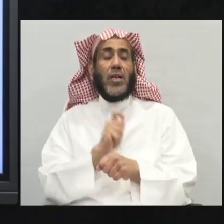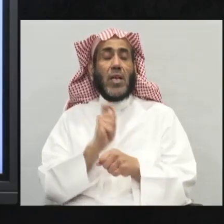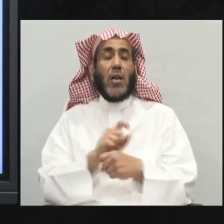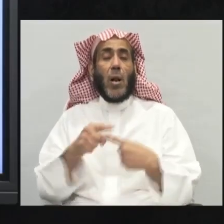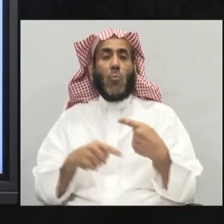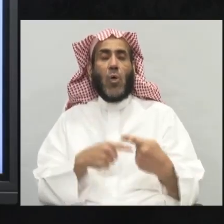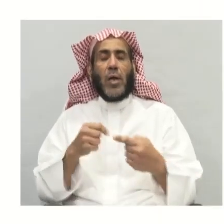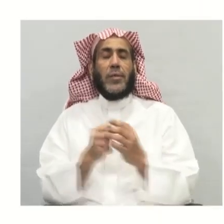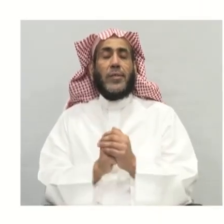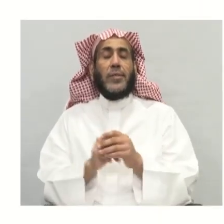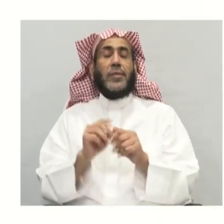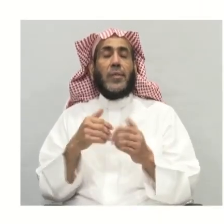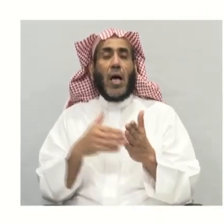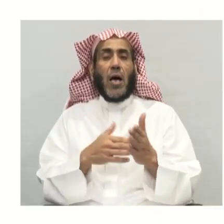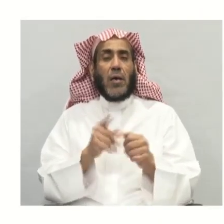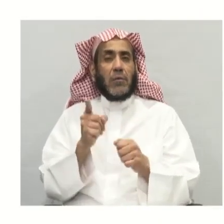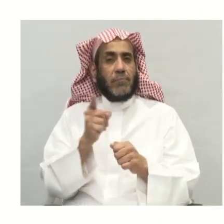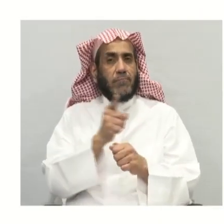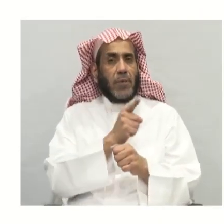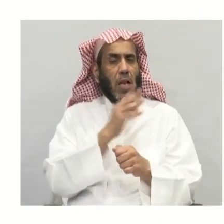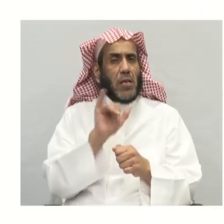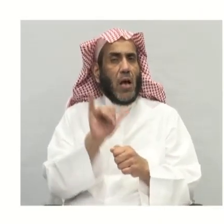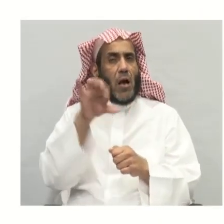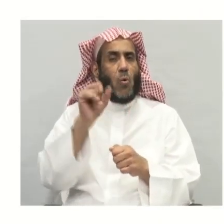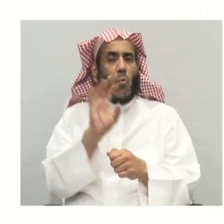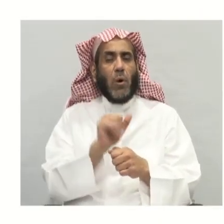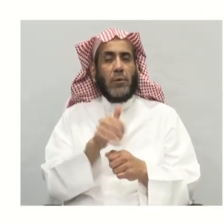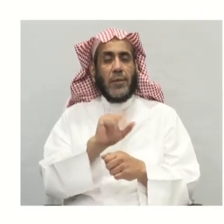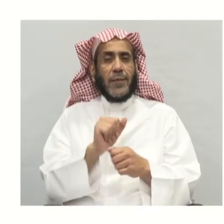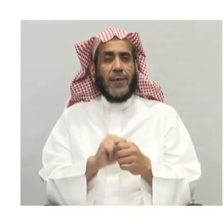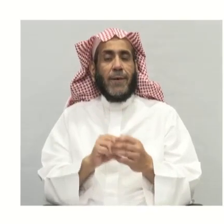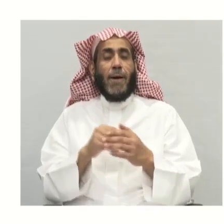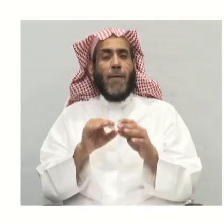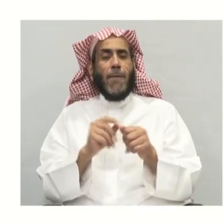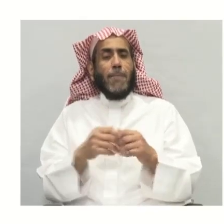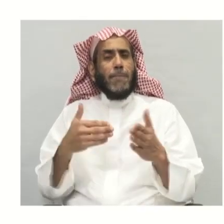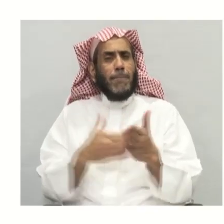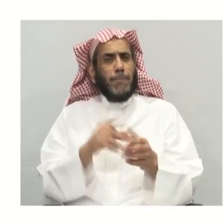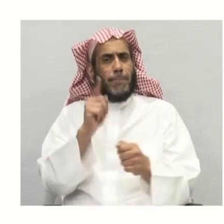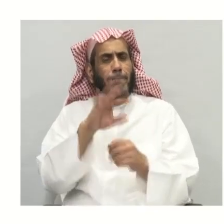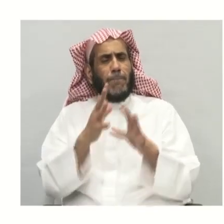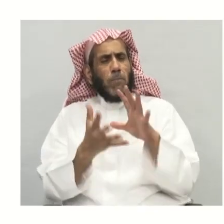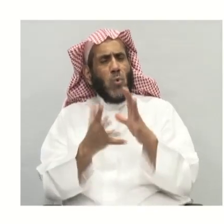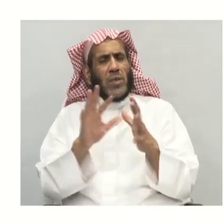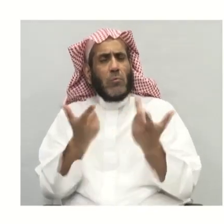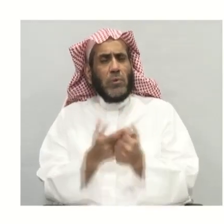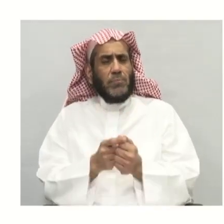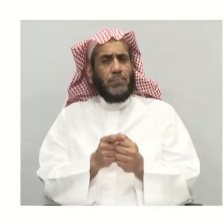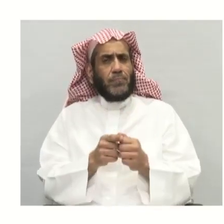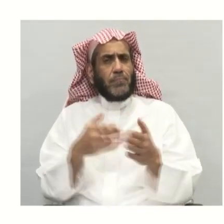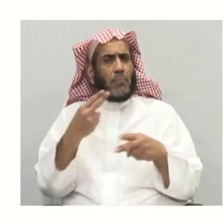المضارع صحيح الاخر العلامات المقدره علامات الاعراب المقدره